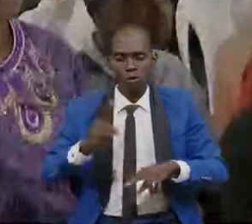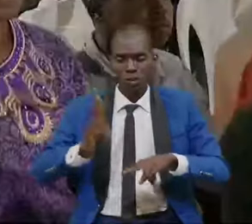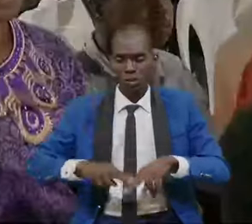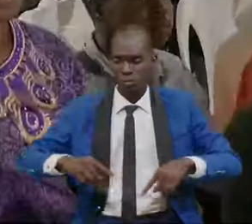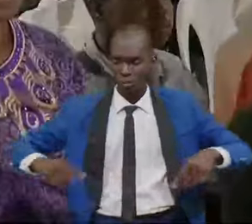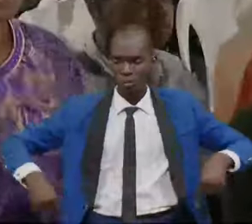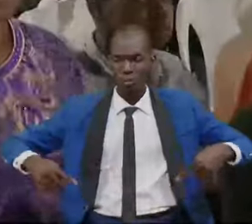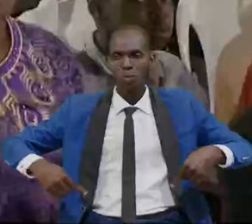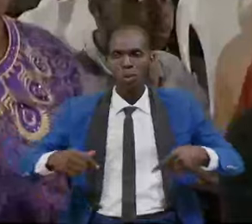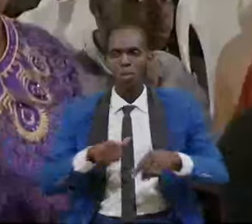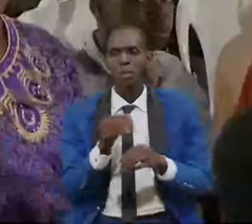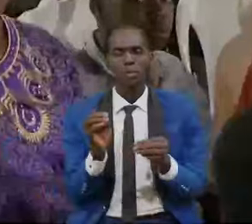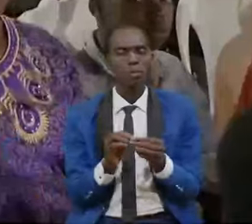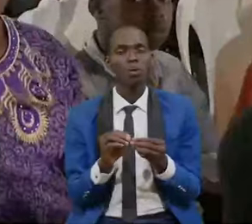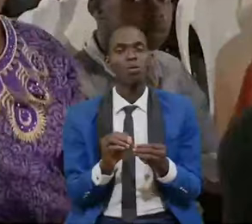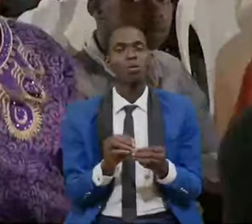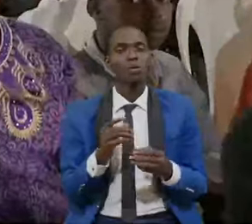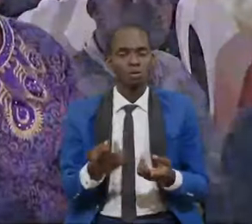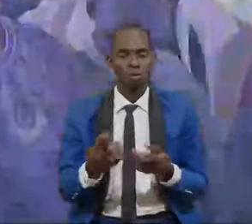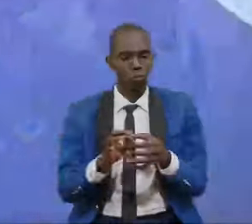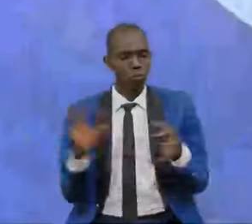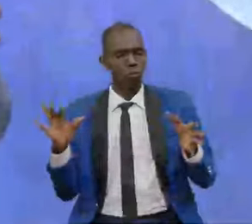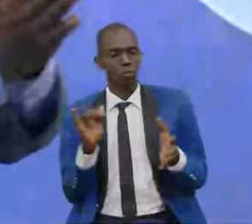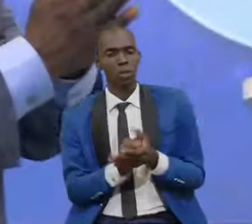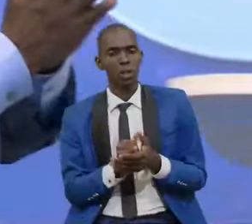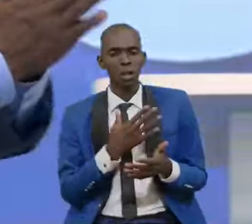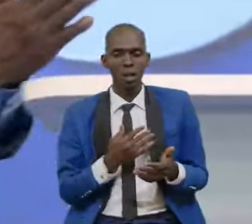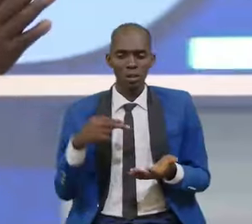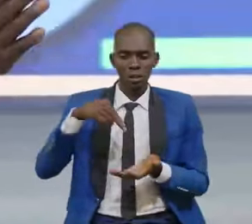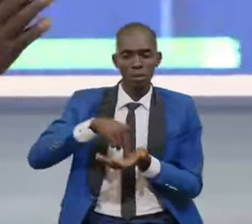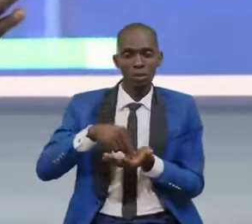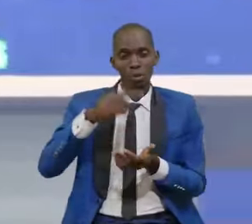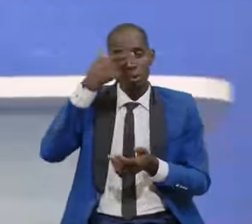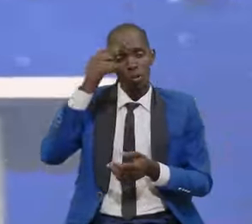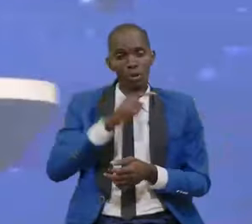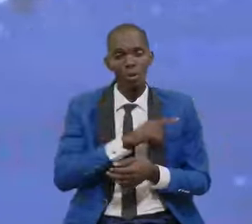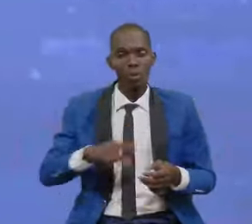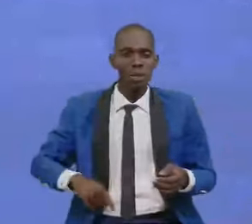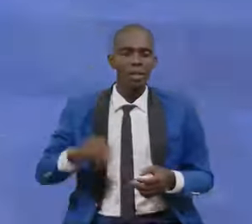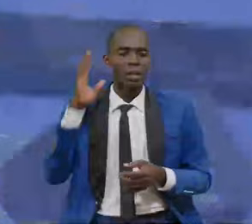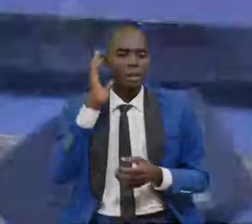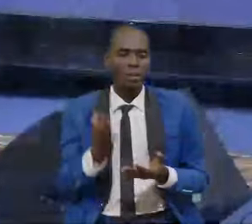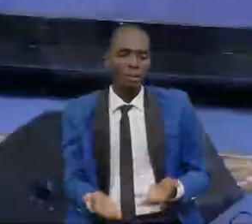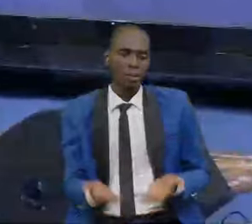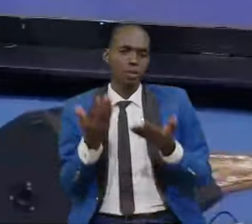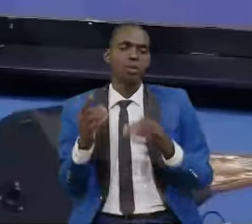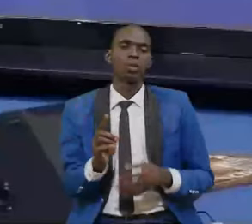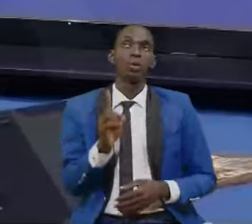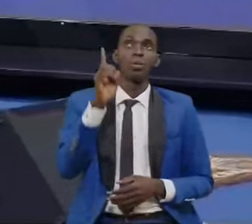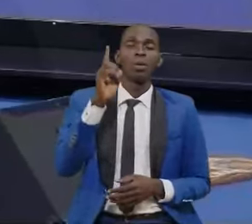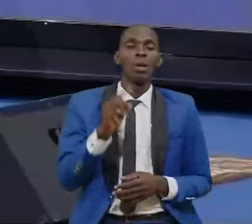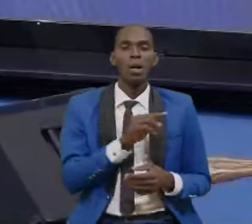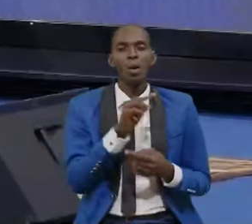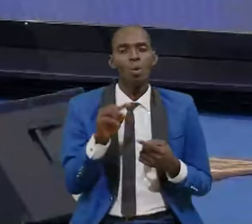ça et sors. Et le Seigneur va te relever. Et s'il